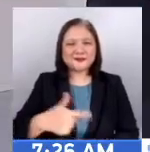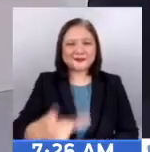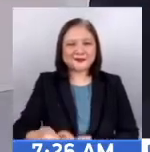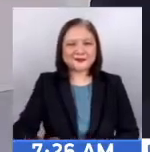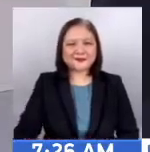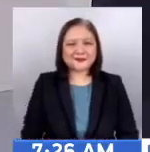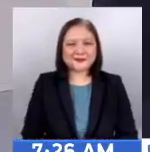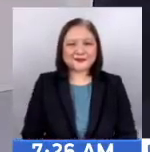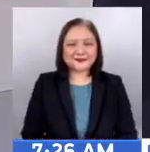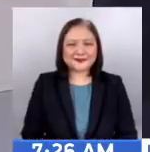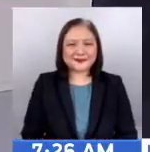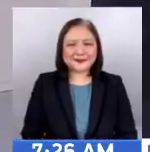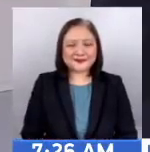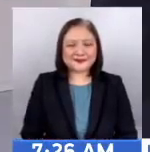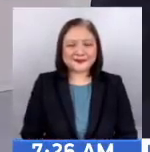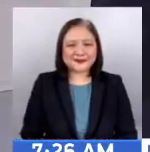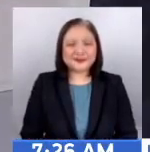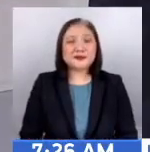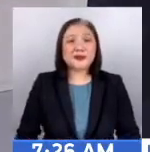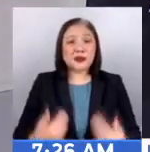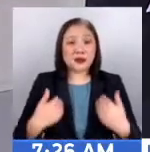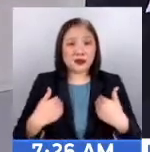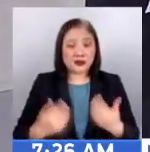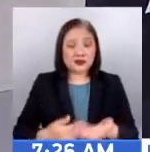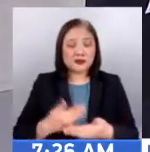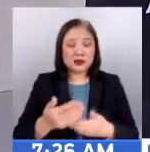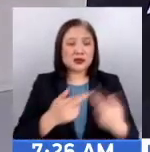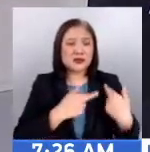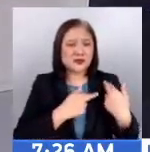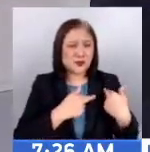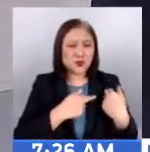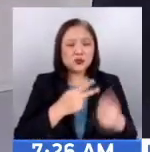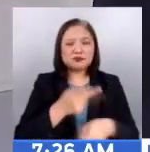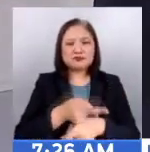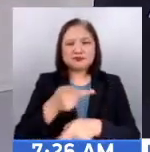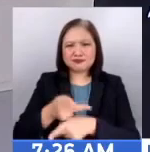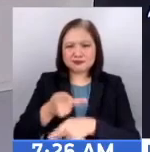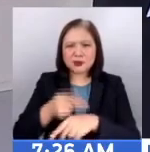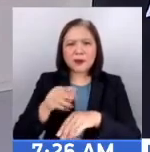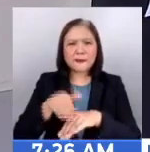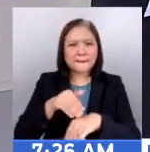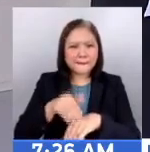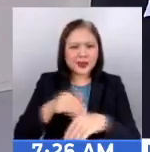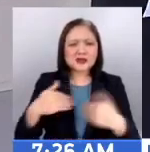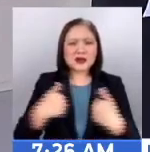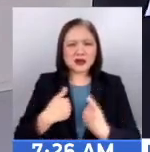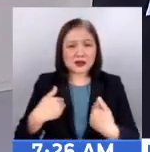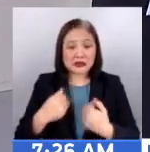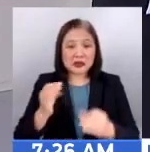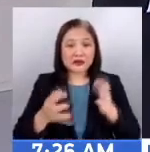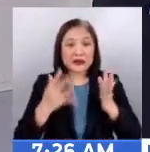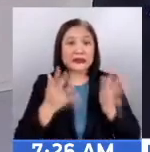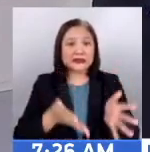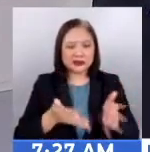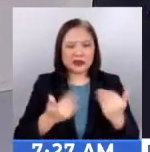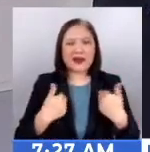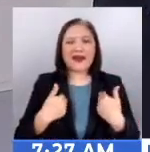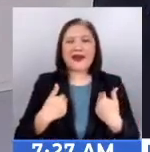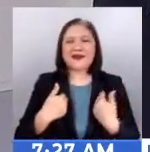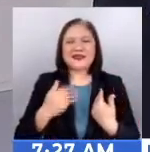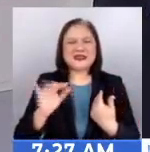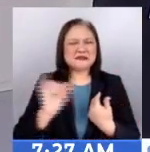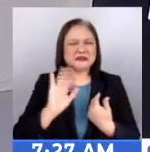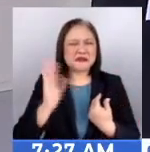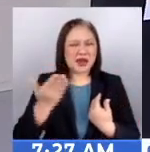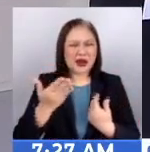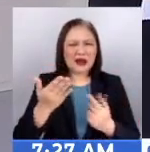May kaakibat na responsibilidad ang pag-aalaga ng hayop. Ang pagpapabaya sa kanila ay katumbas ng animal cruelty o pagmalupit